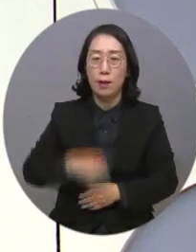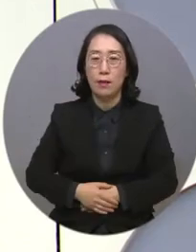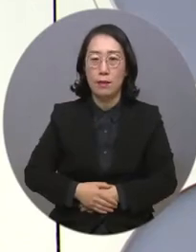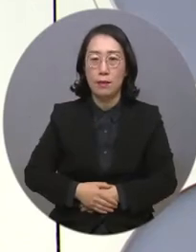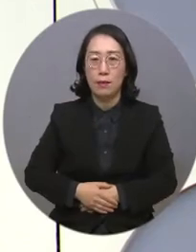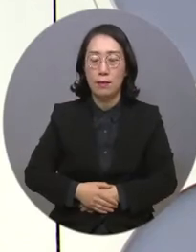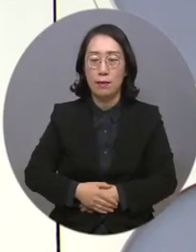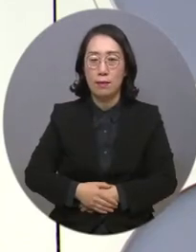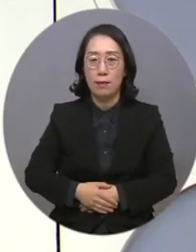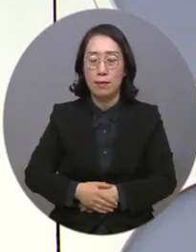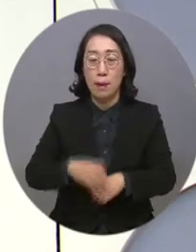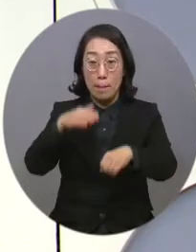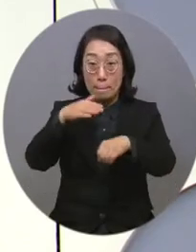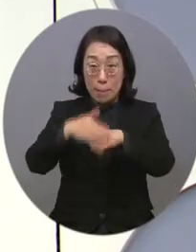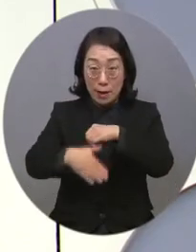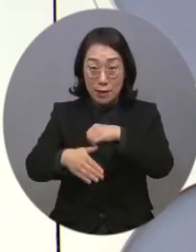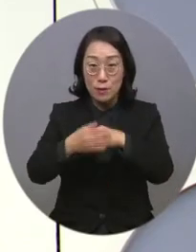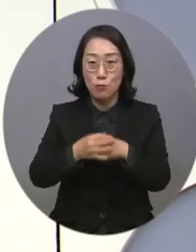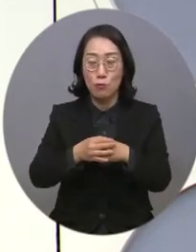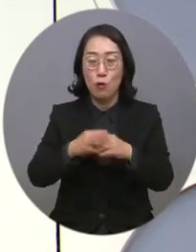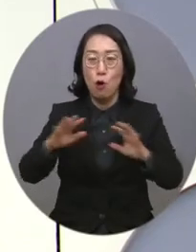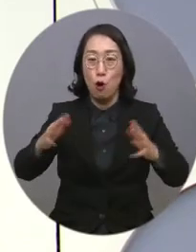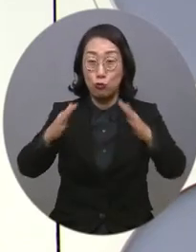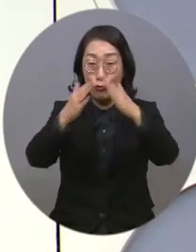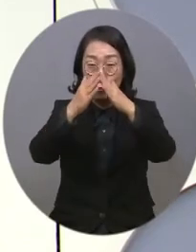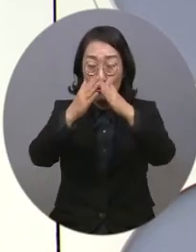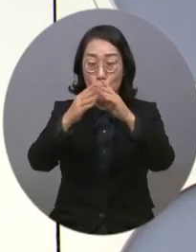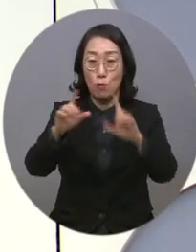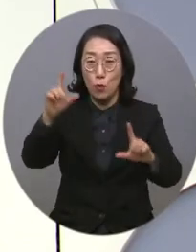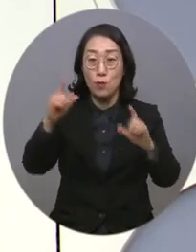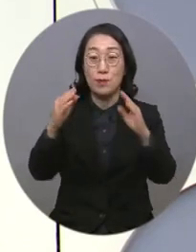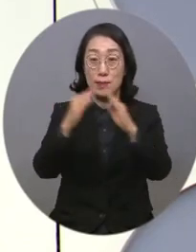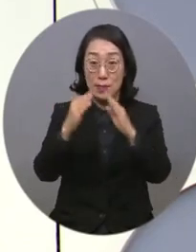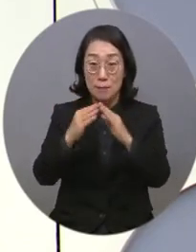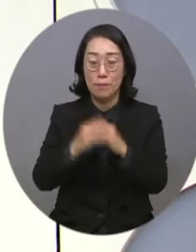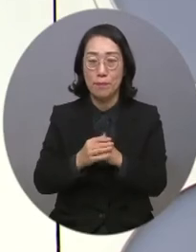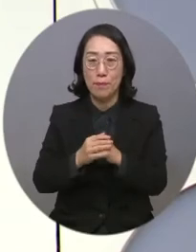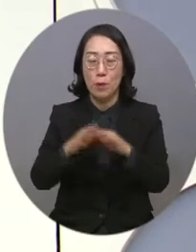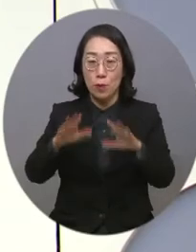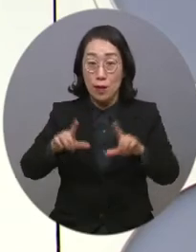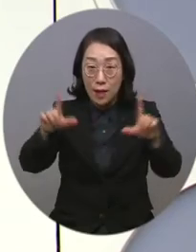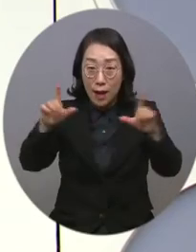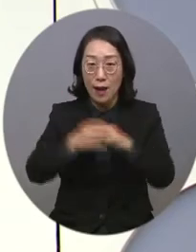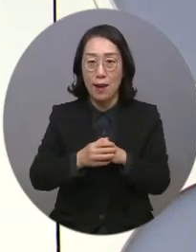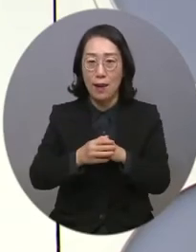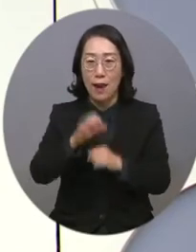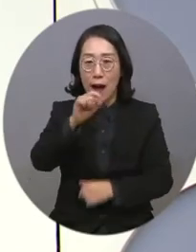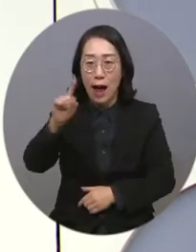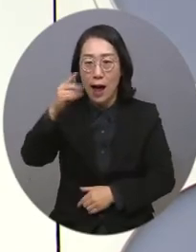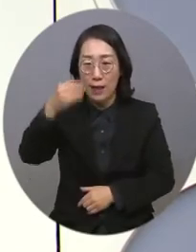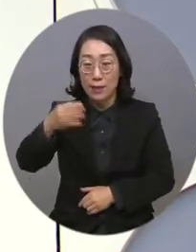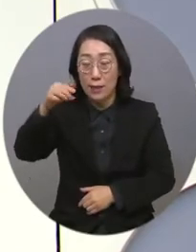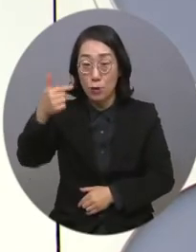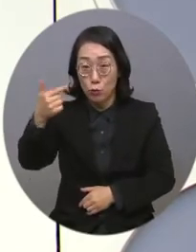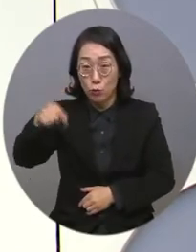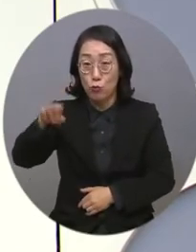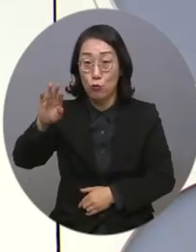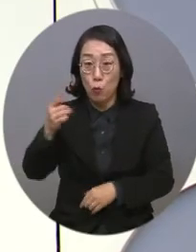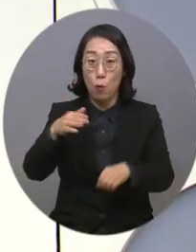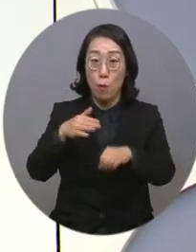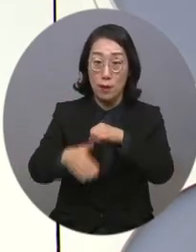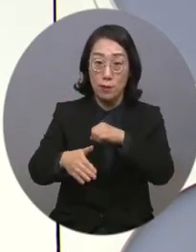양식부터 14세기 고딕 양식, 15세기 르네상스 양식부터 현대 아르누보 양식까지 건물 전체를